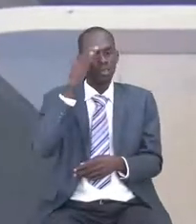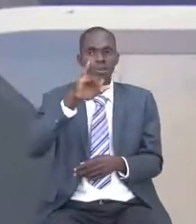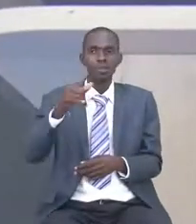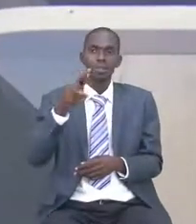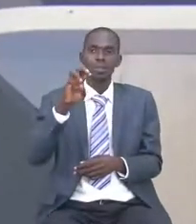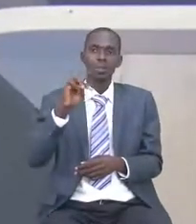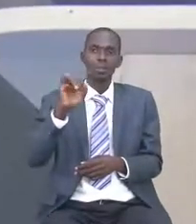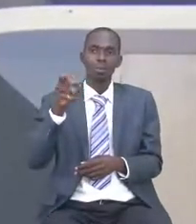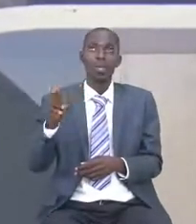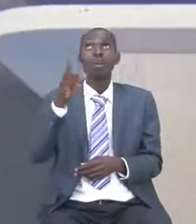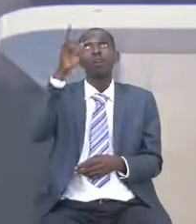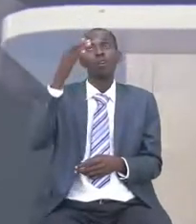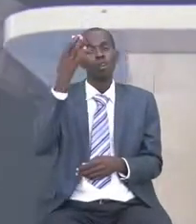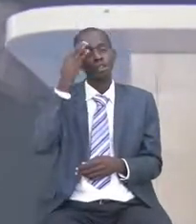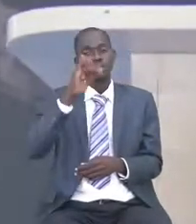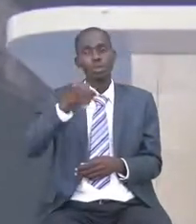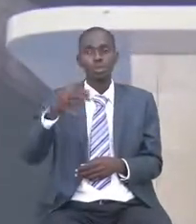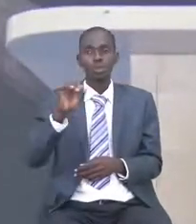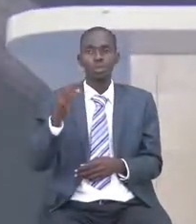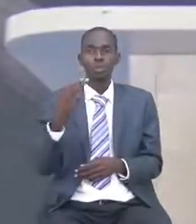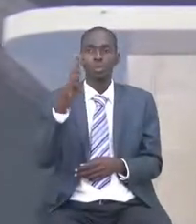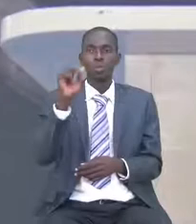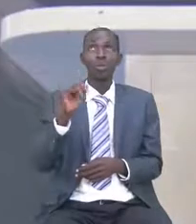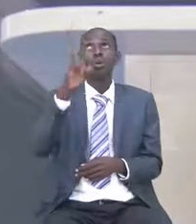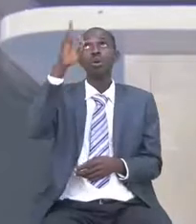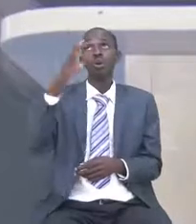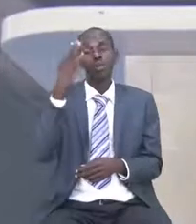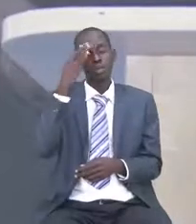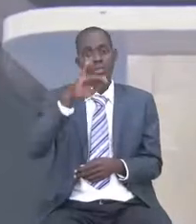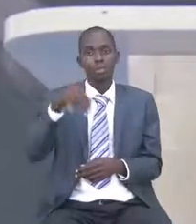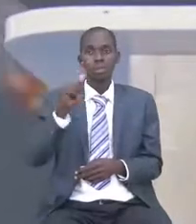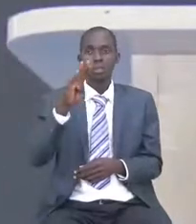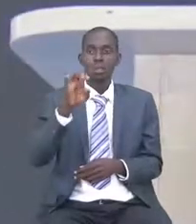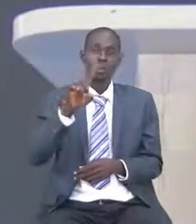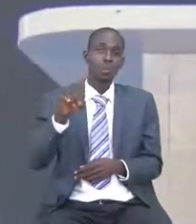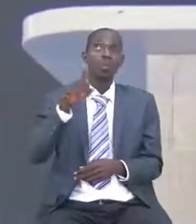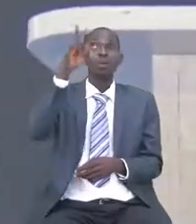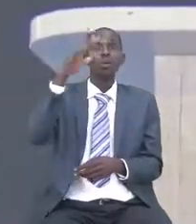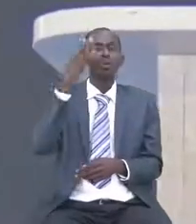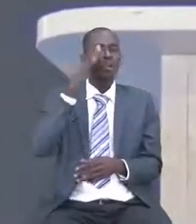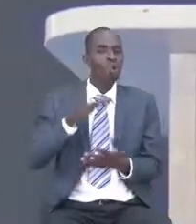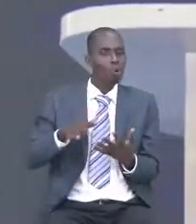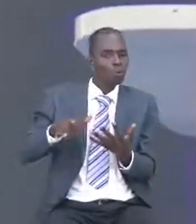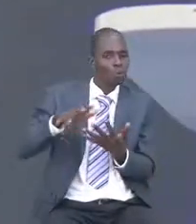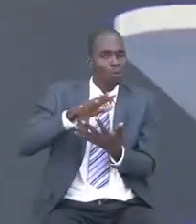connaissait Jérémie. Dieu connaissait Josué. Dieu connaissait Jabez. Dieu connaissait tous